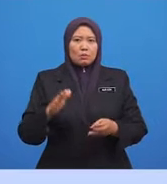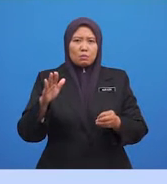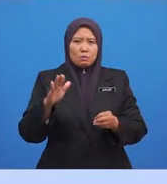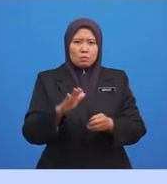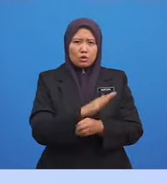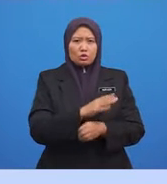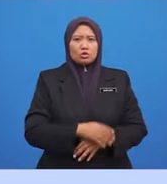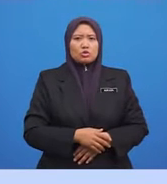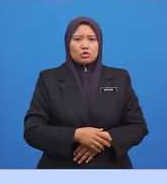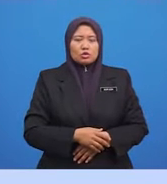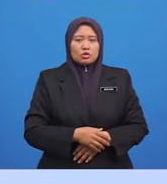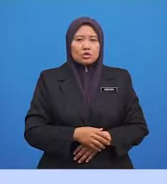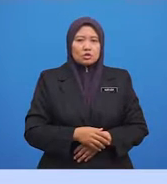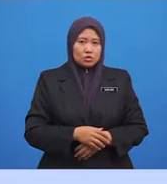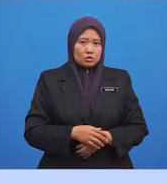kelihatan sedikit.